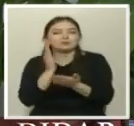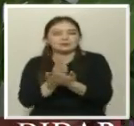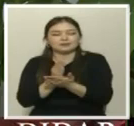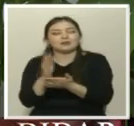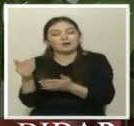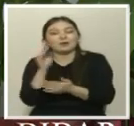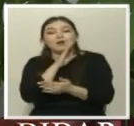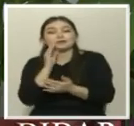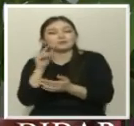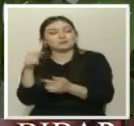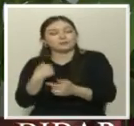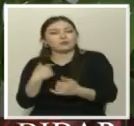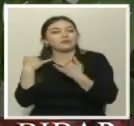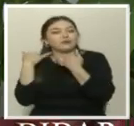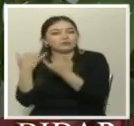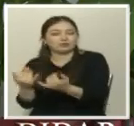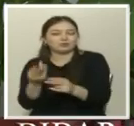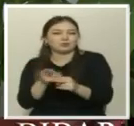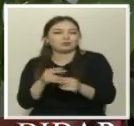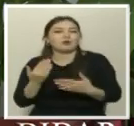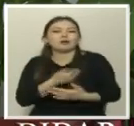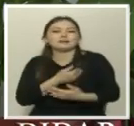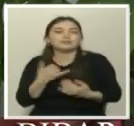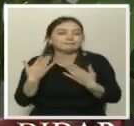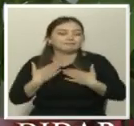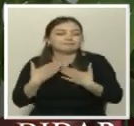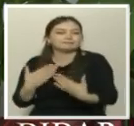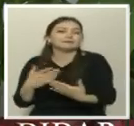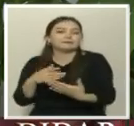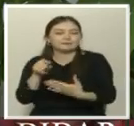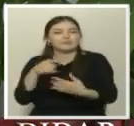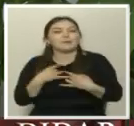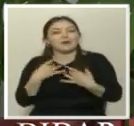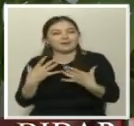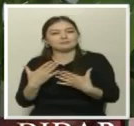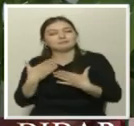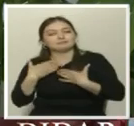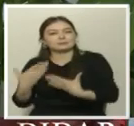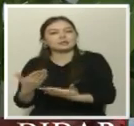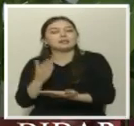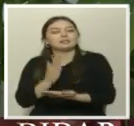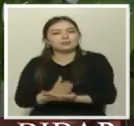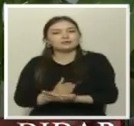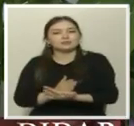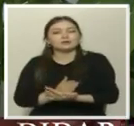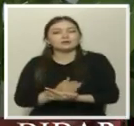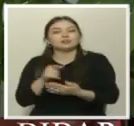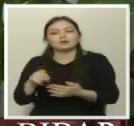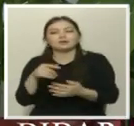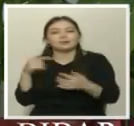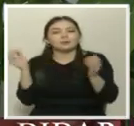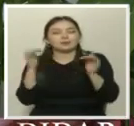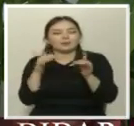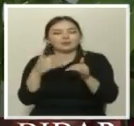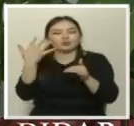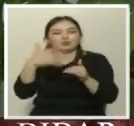аналар болғандықтан осындай құттықтайшы көңілін көтерейінші деп бүгін мерекені ұйымдастырғанбыз. Сол мерекеге бүгін енді 50-ден ана келіп отыр. Бұл